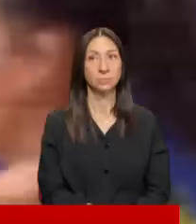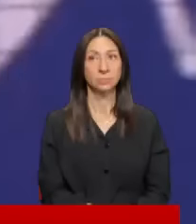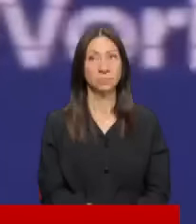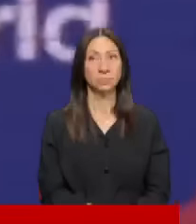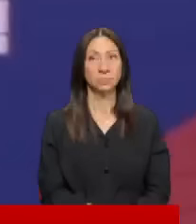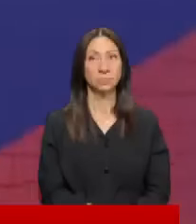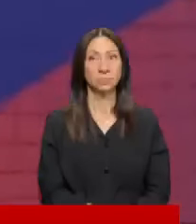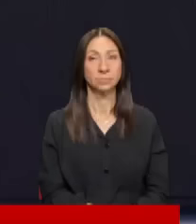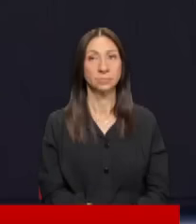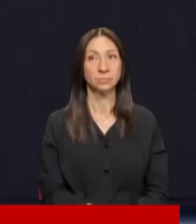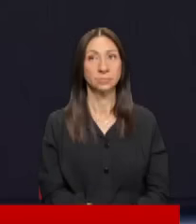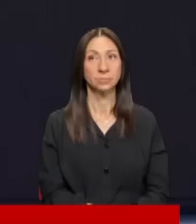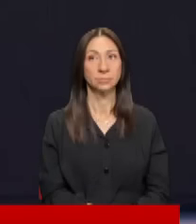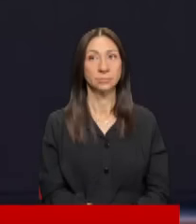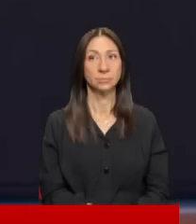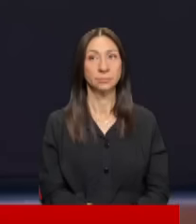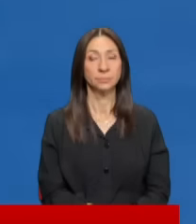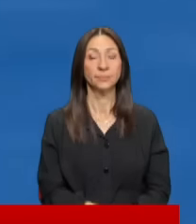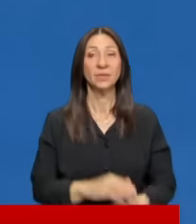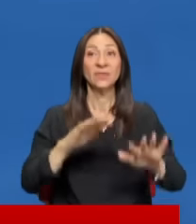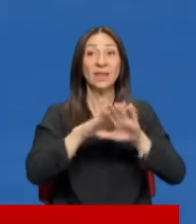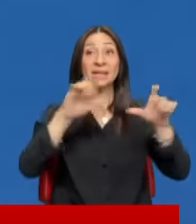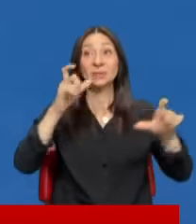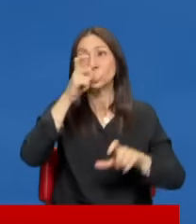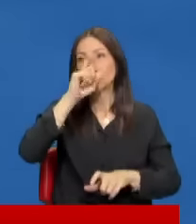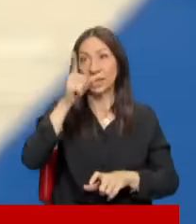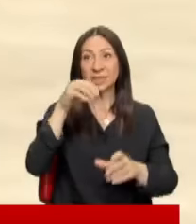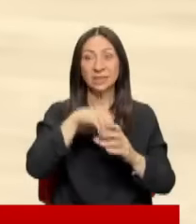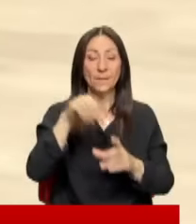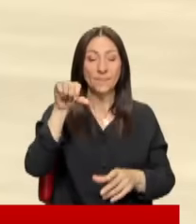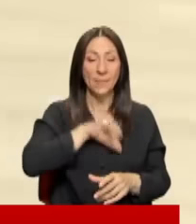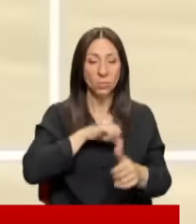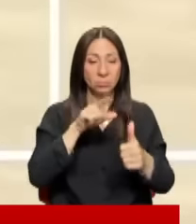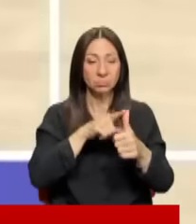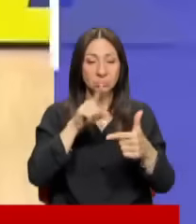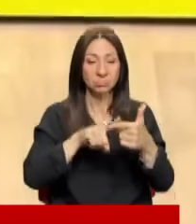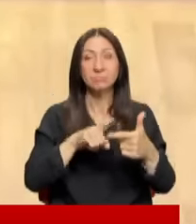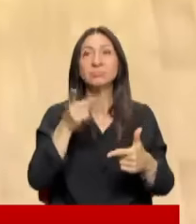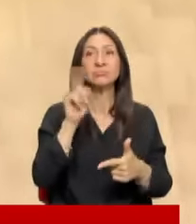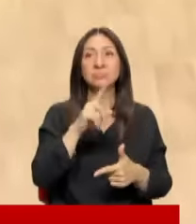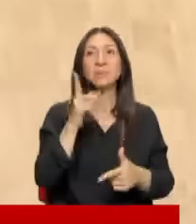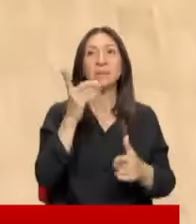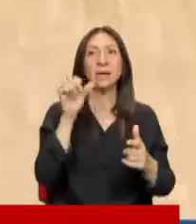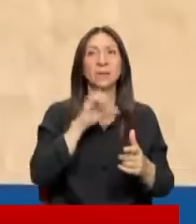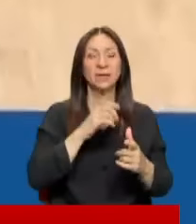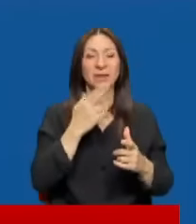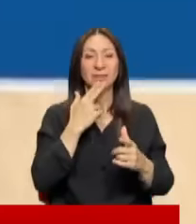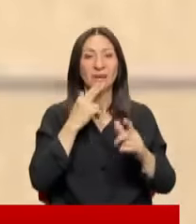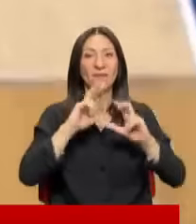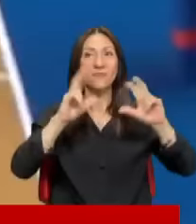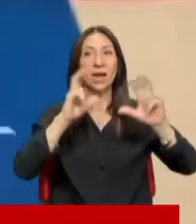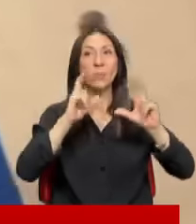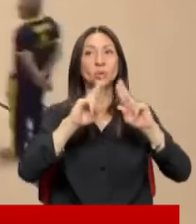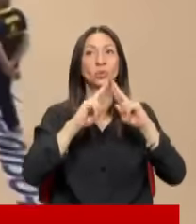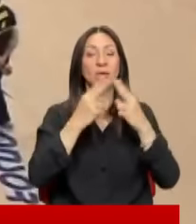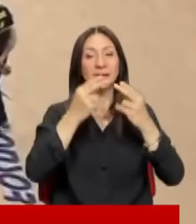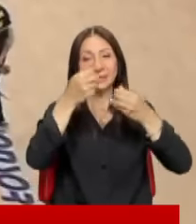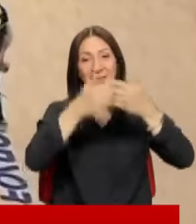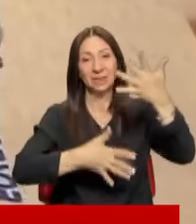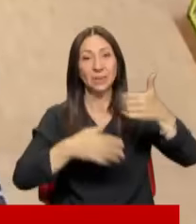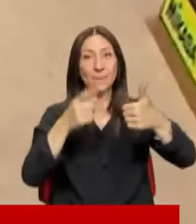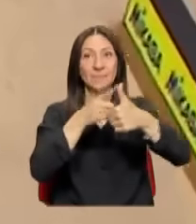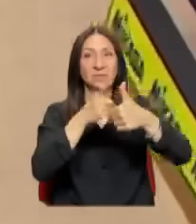Derya'dan. Nefis bir servis. Filenin Sultanları Çin mağlubiyetinin ardından bir kez daha kaybederek kadınlar voleybol dünya